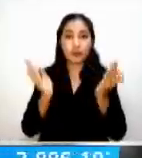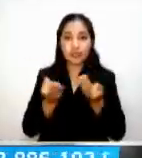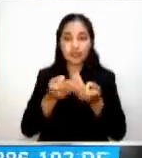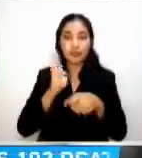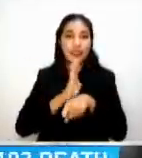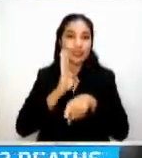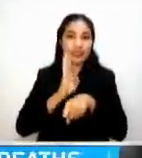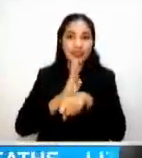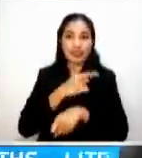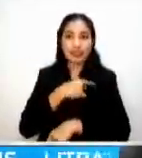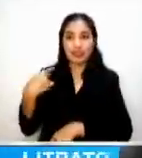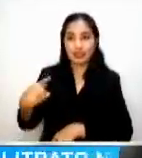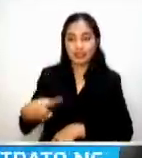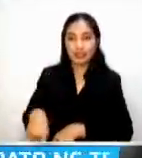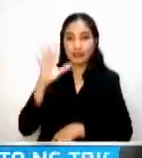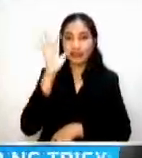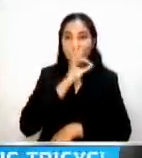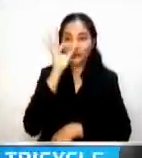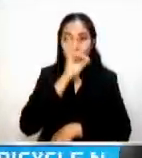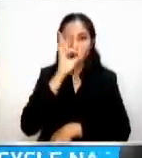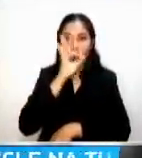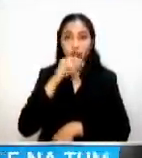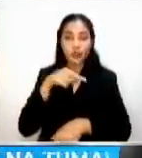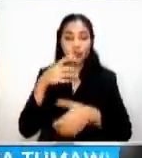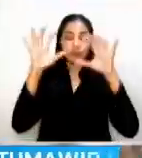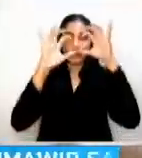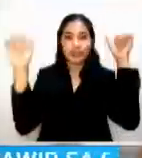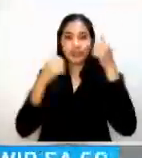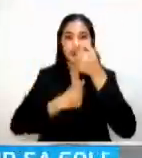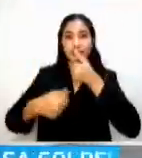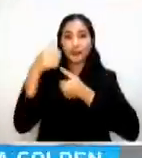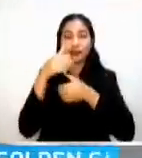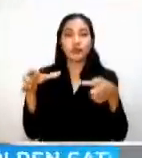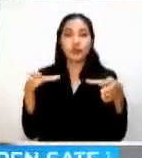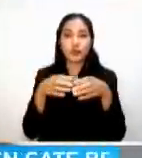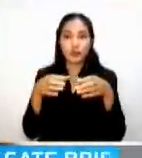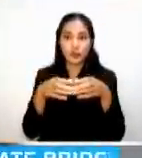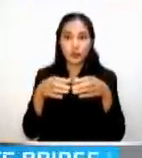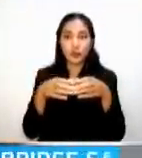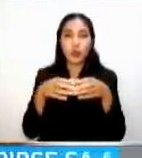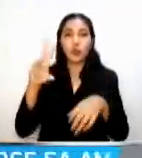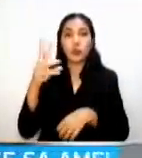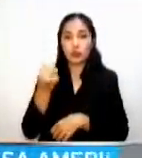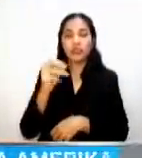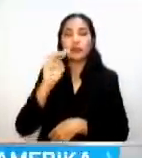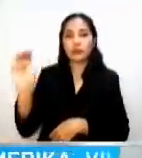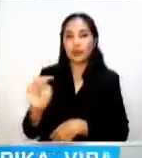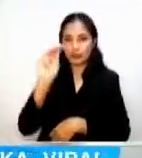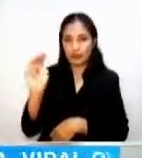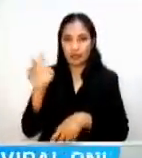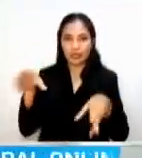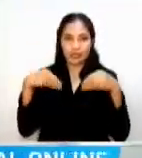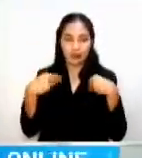ni FFCCCII President Dr. Henley Lim Bonlyong, Lunes sila natanggap ang pirmadong kopya ng tripartite deal.